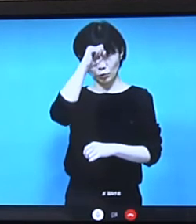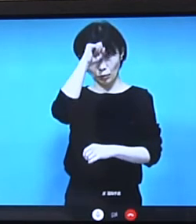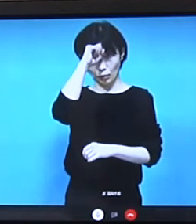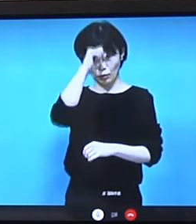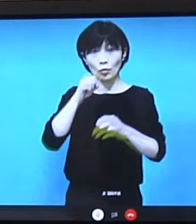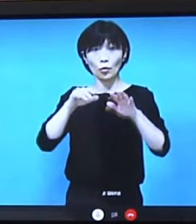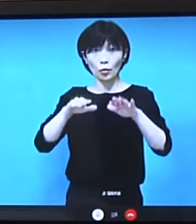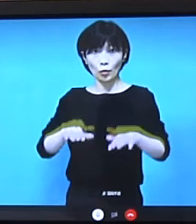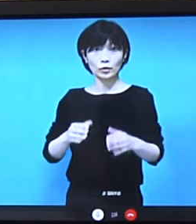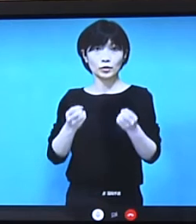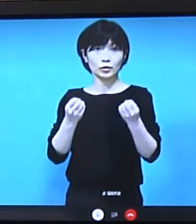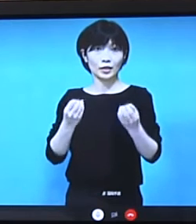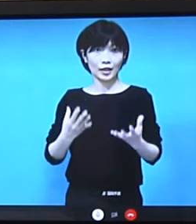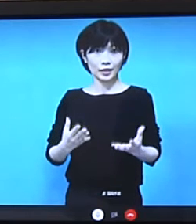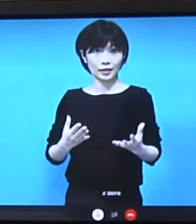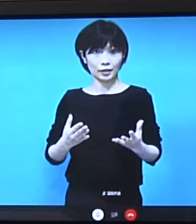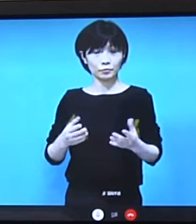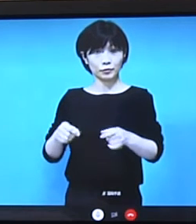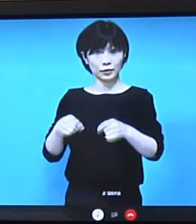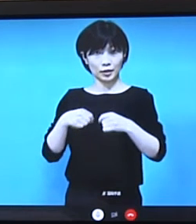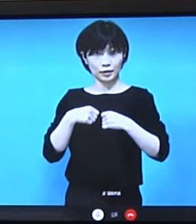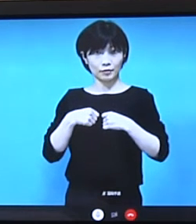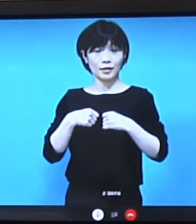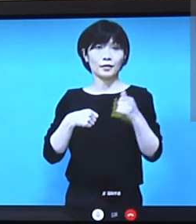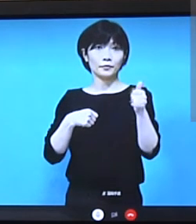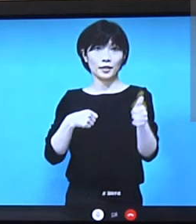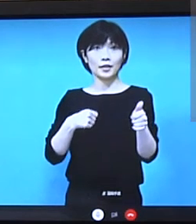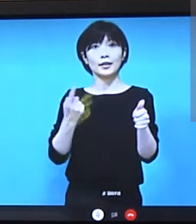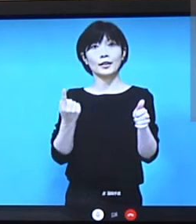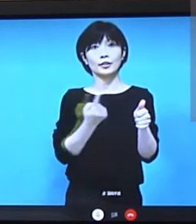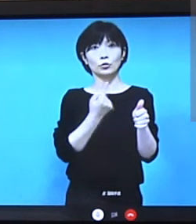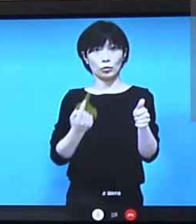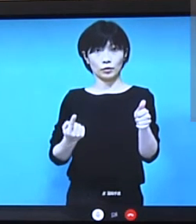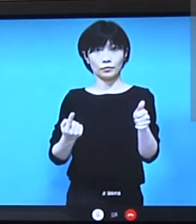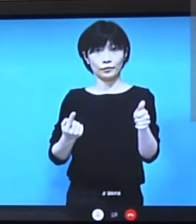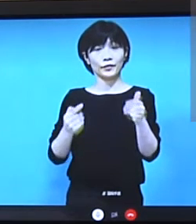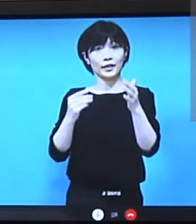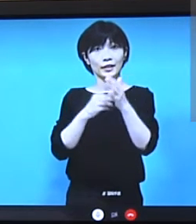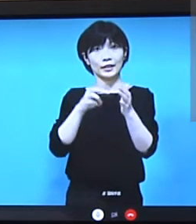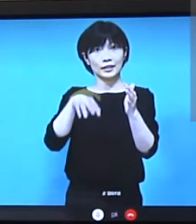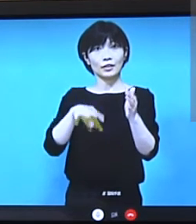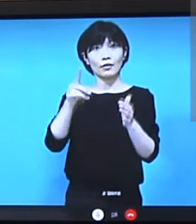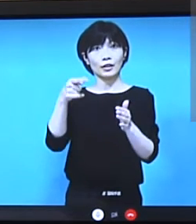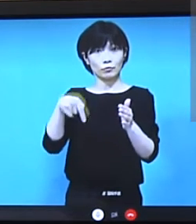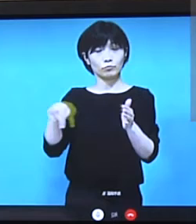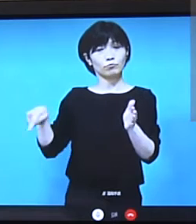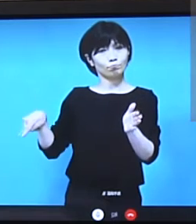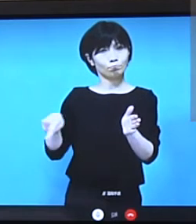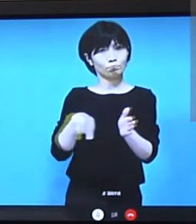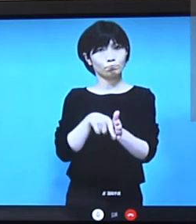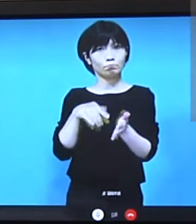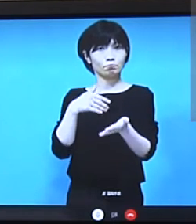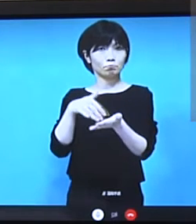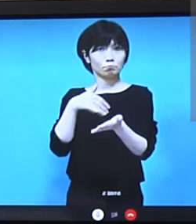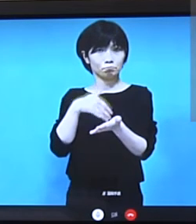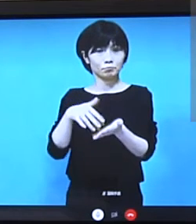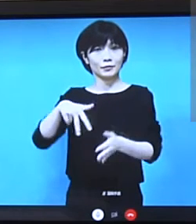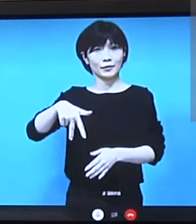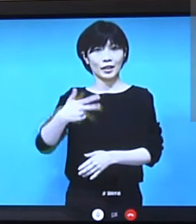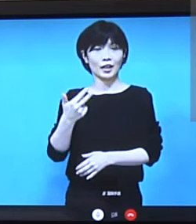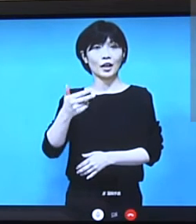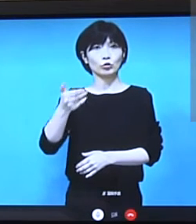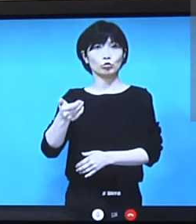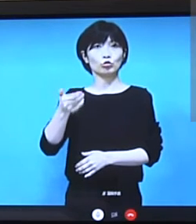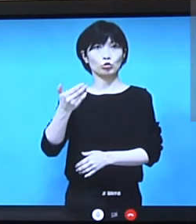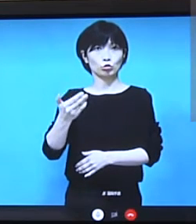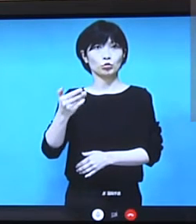染者は、男性の方が1名です。本県における累計は799名ということでお願いいたします。